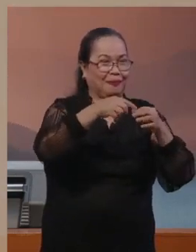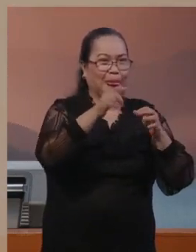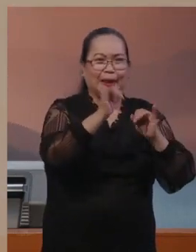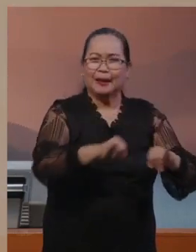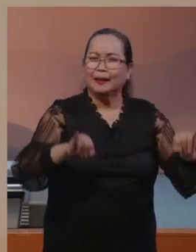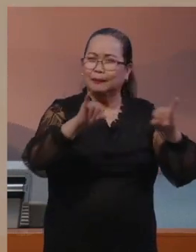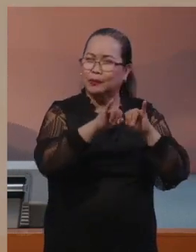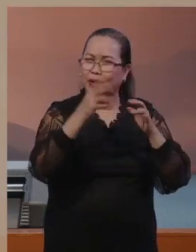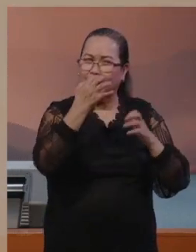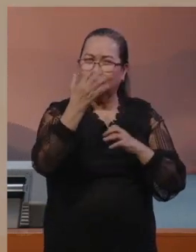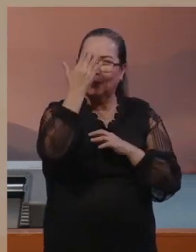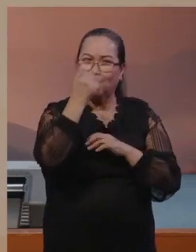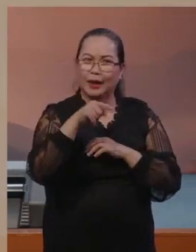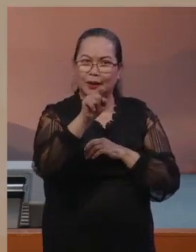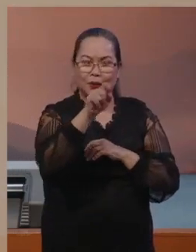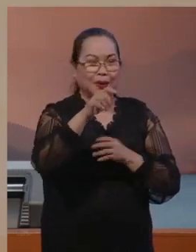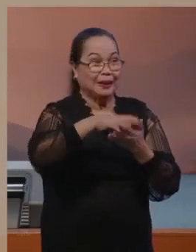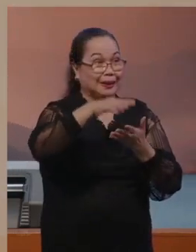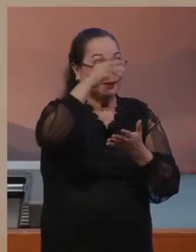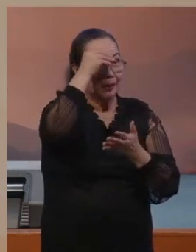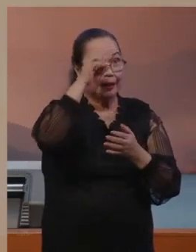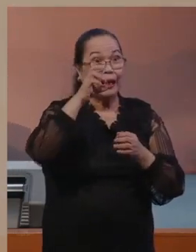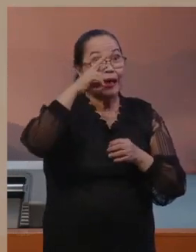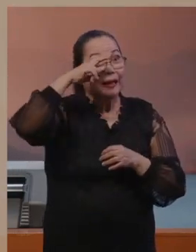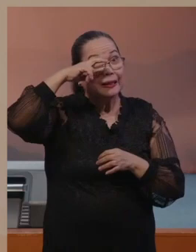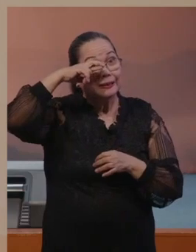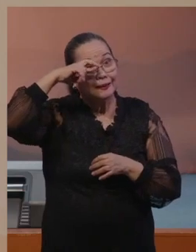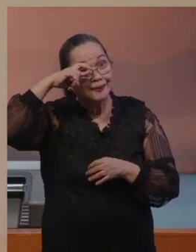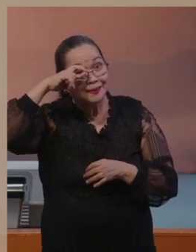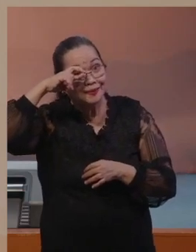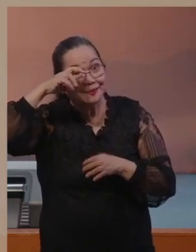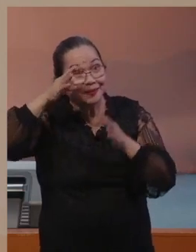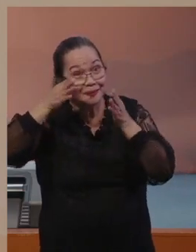Importante po yon. Kasi yung mga spies,